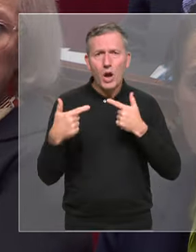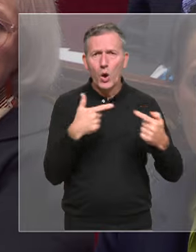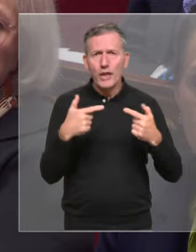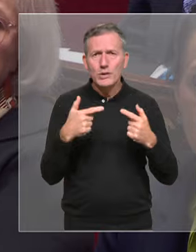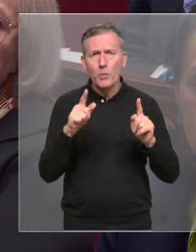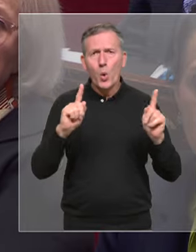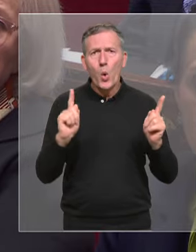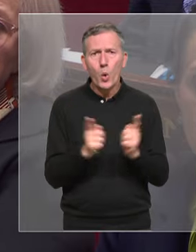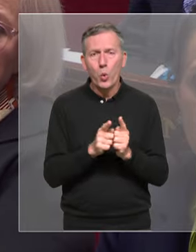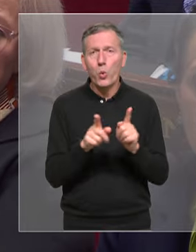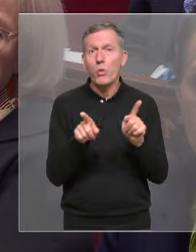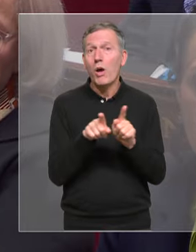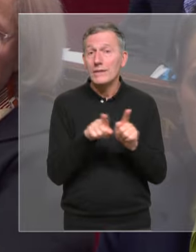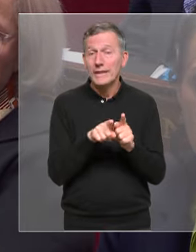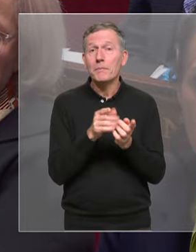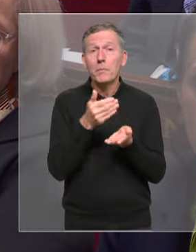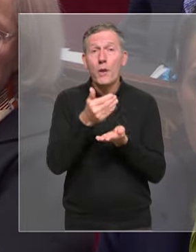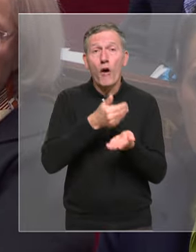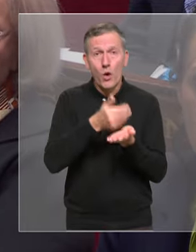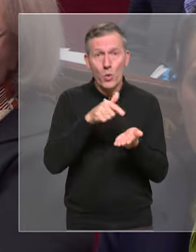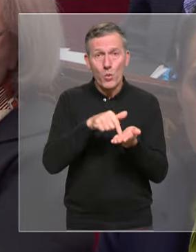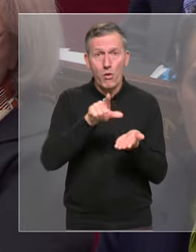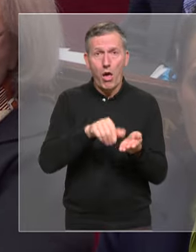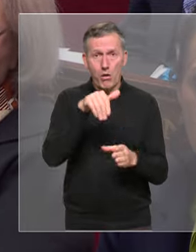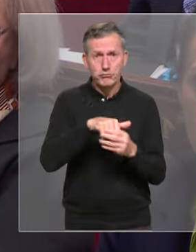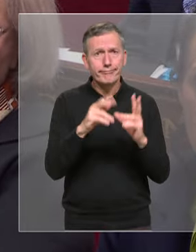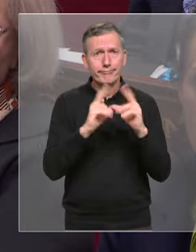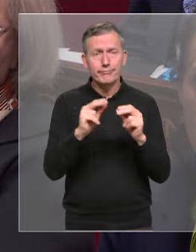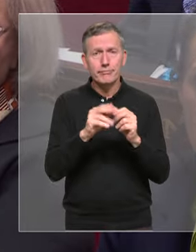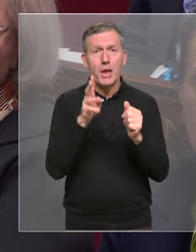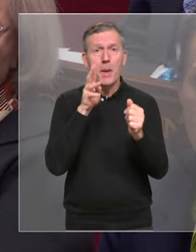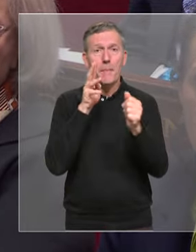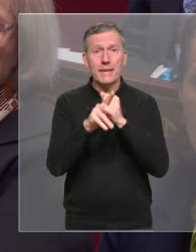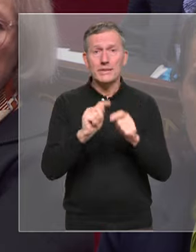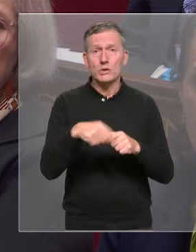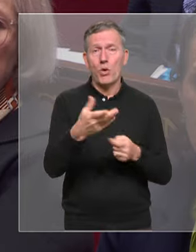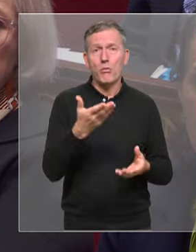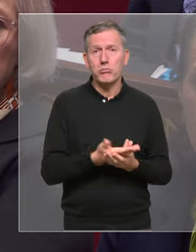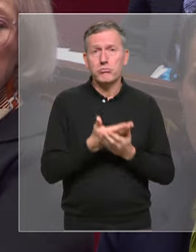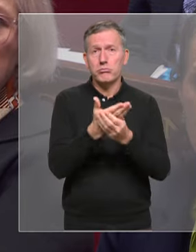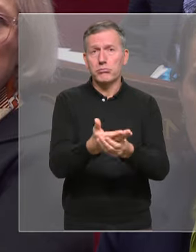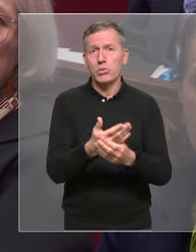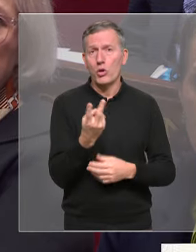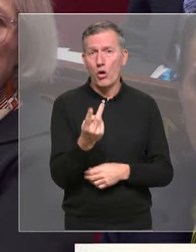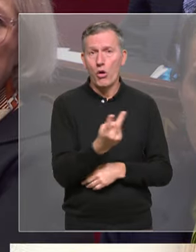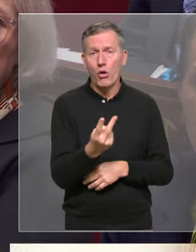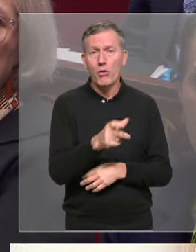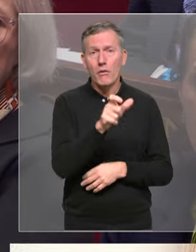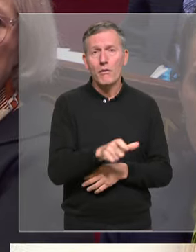La question du revenu est évidemment abordée avec la mission que nous allons confier à deux députés, la